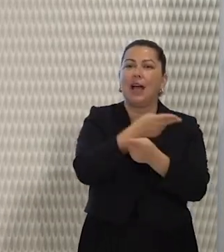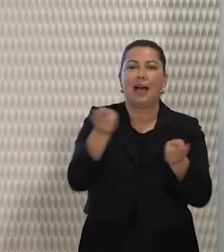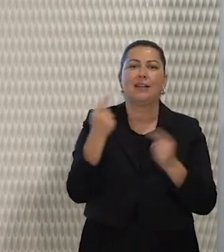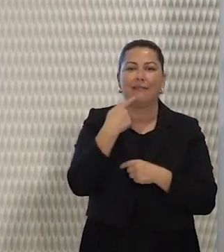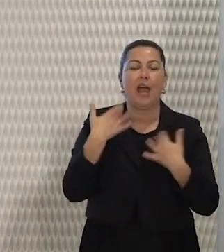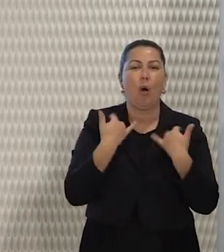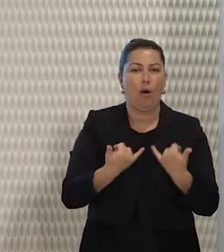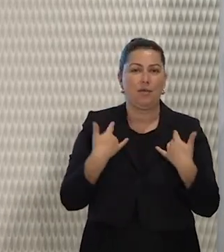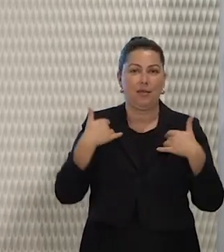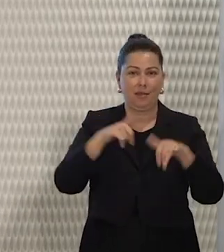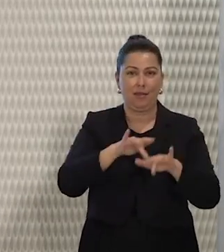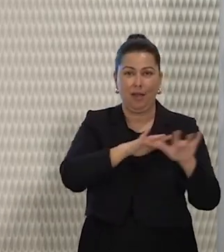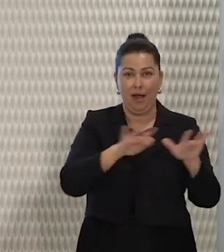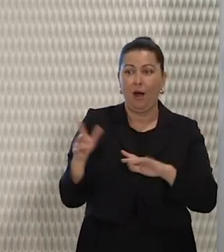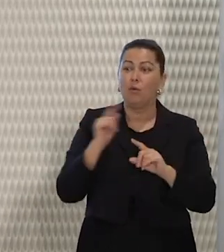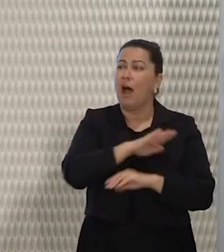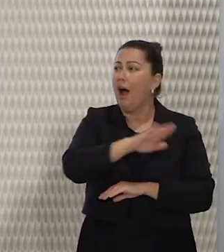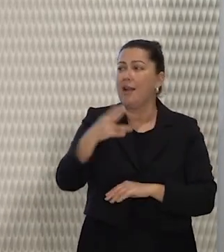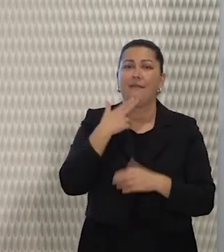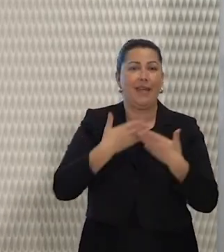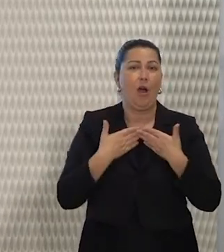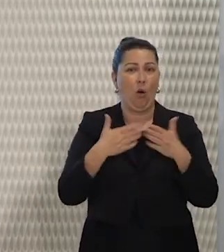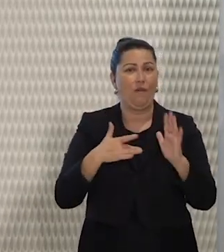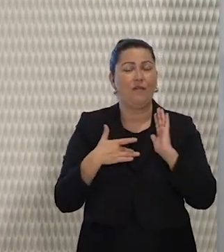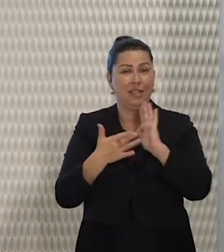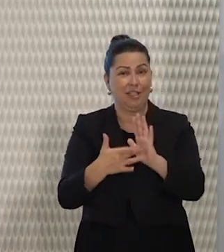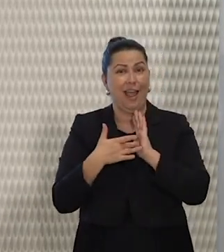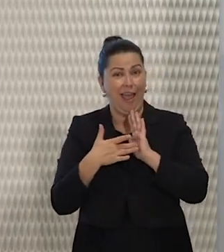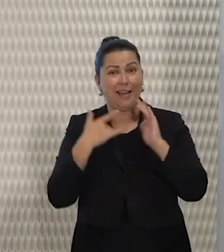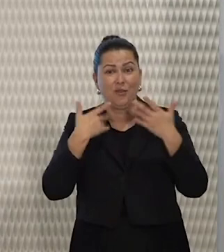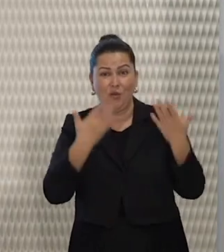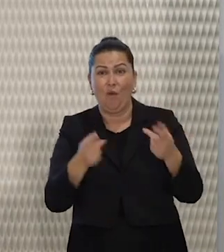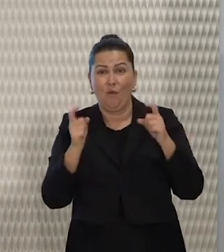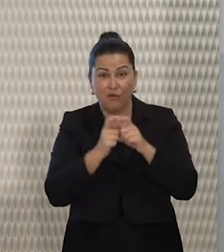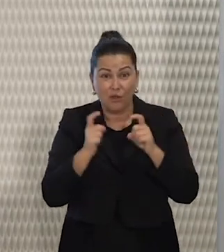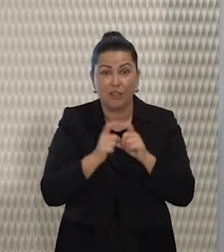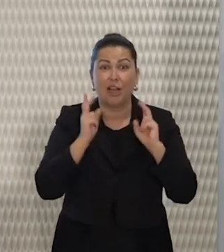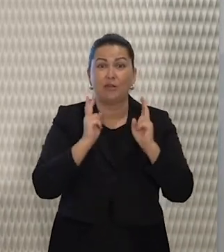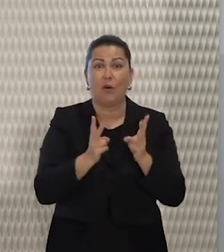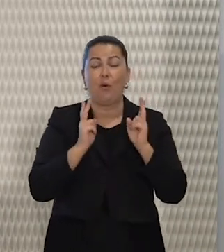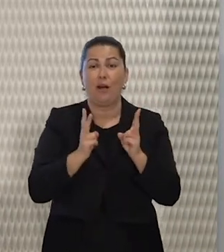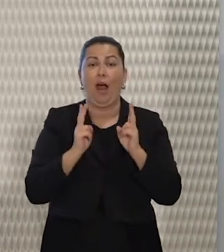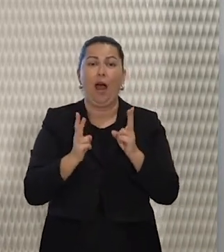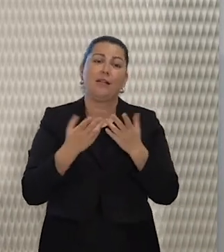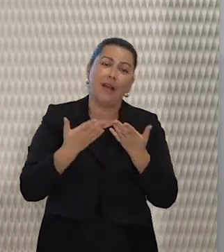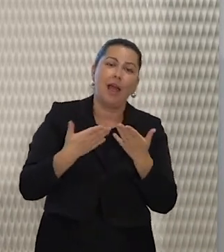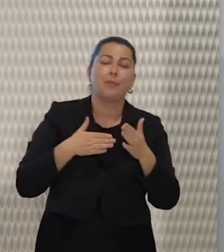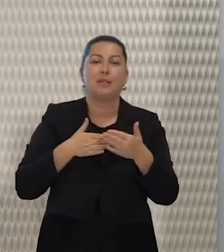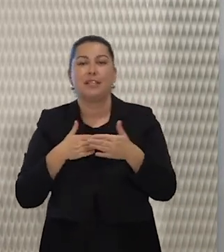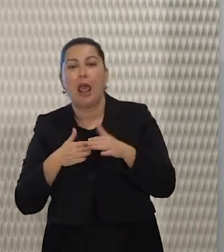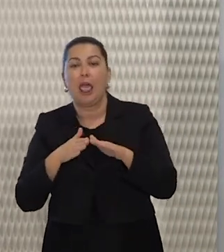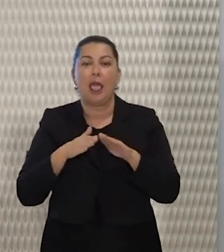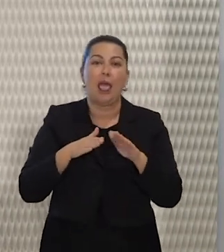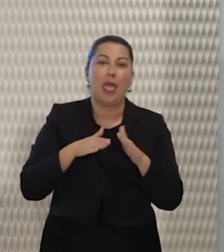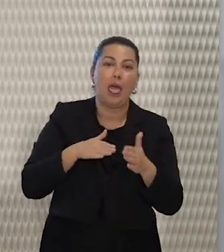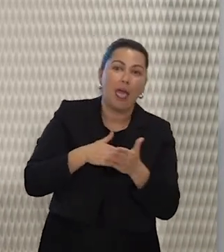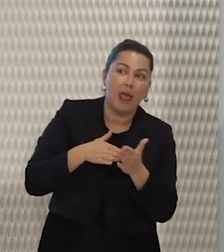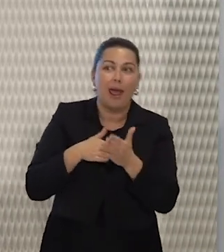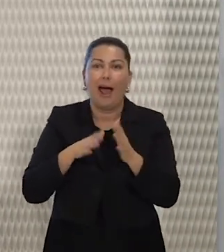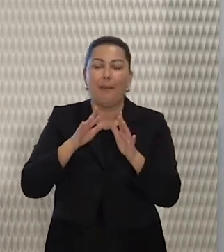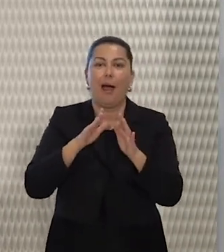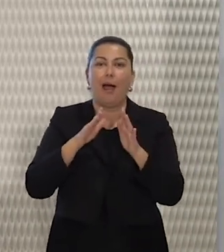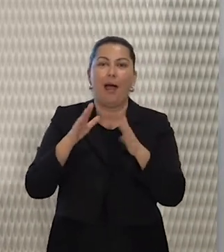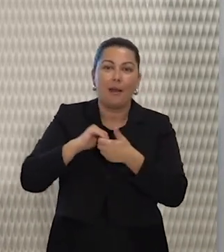haben und natürlich die offen waren, um zu zeigen, hey, so funktioniert's, so kann es vielleicht ein paar Stolpersteine geben, aber wenn wir gemeinsam den Weg